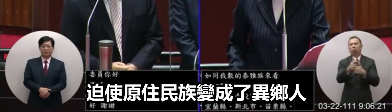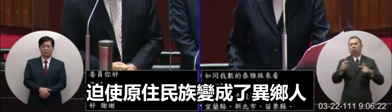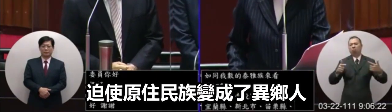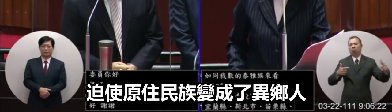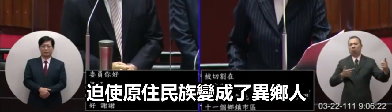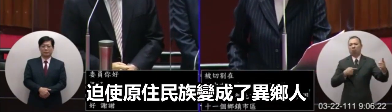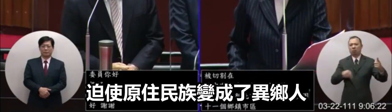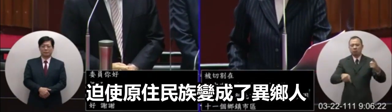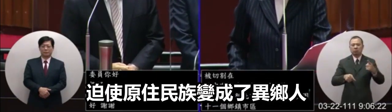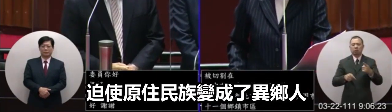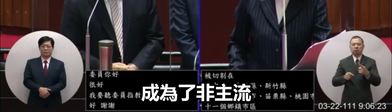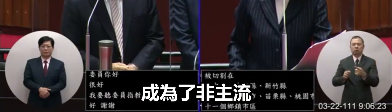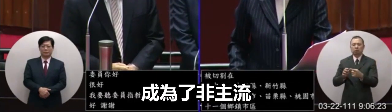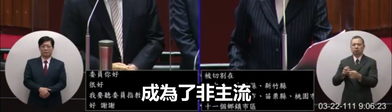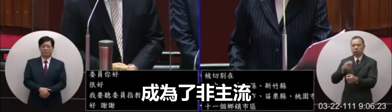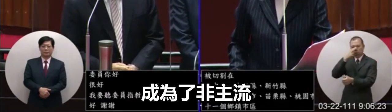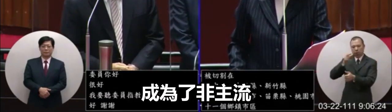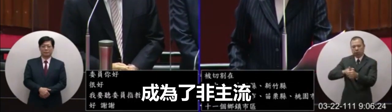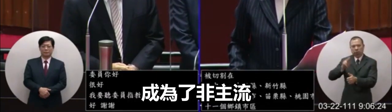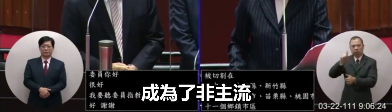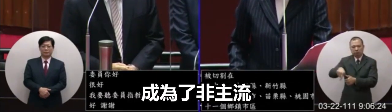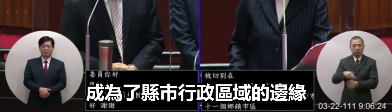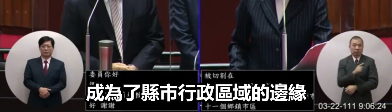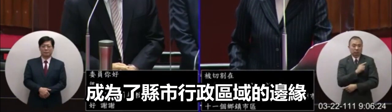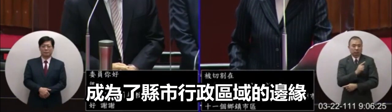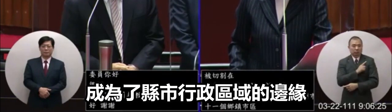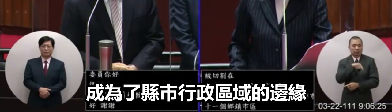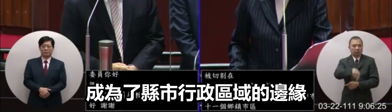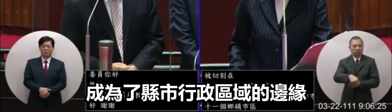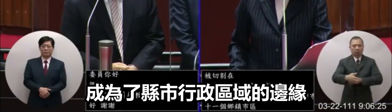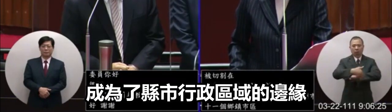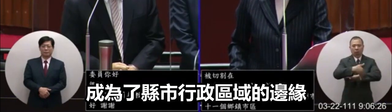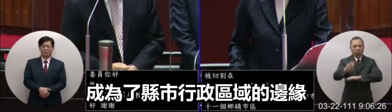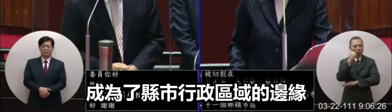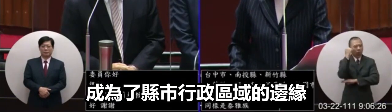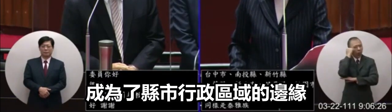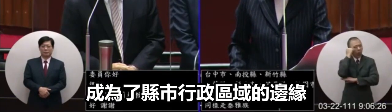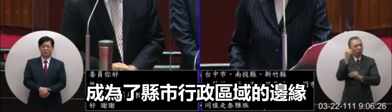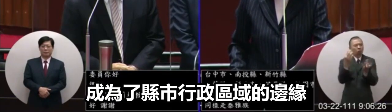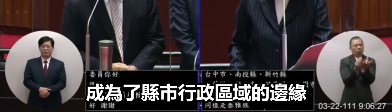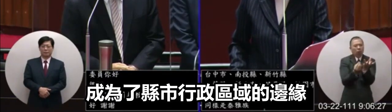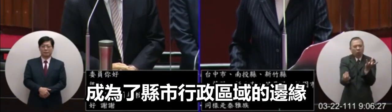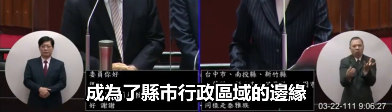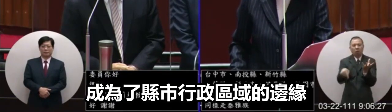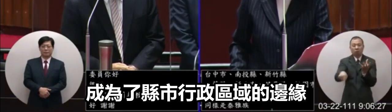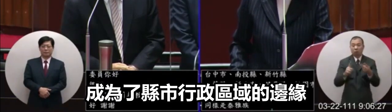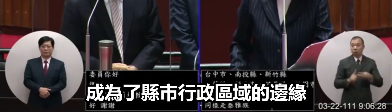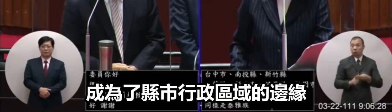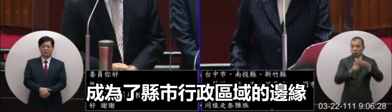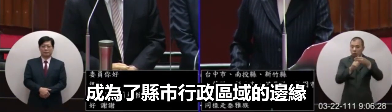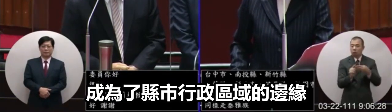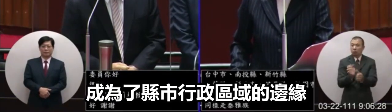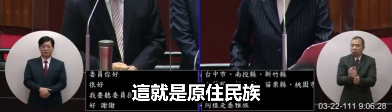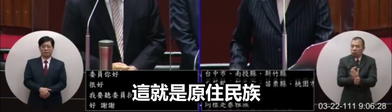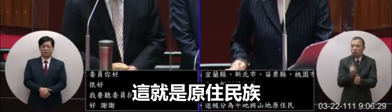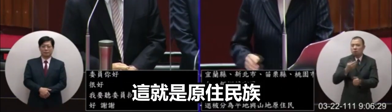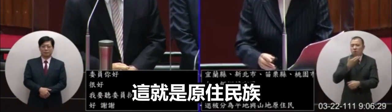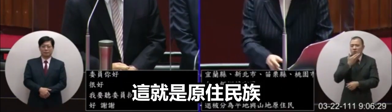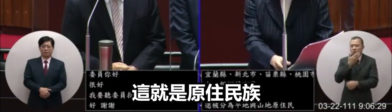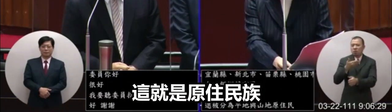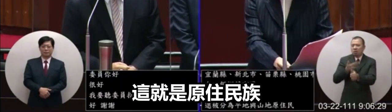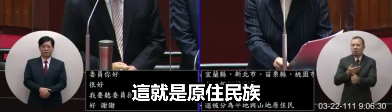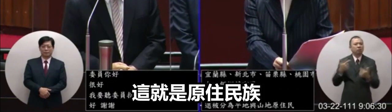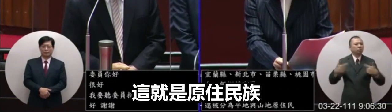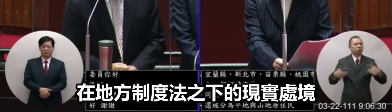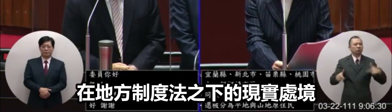族变成了异乡人，成为了非主流，成为了县市行政区域的边缘，这